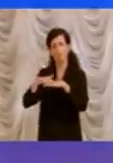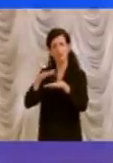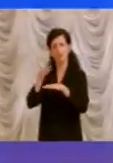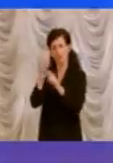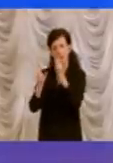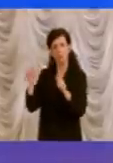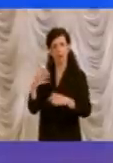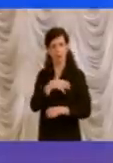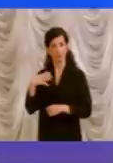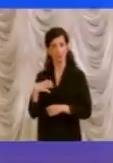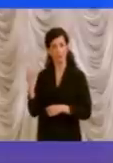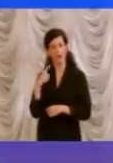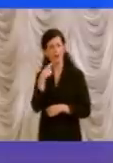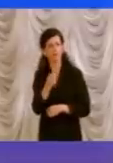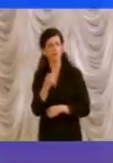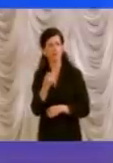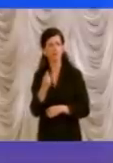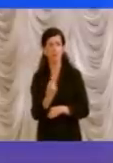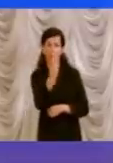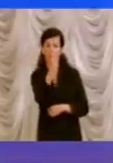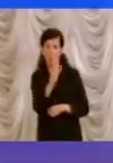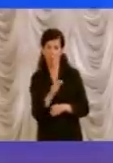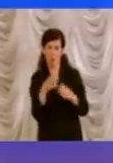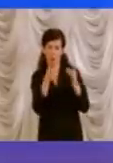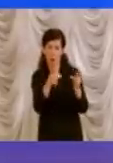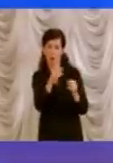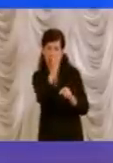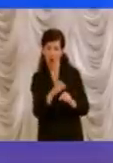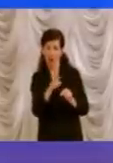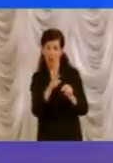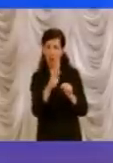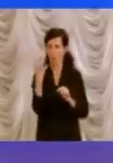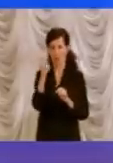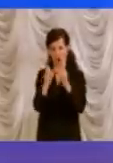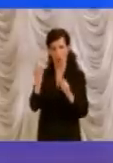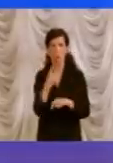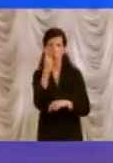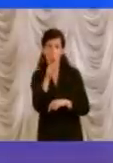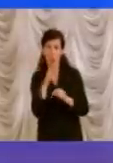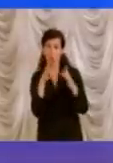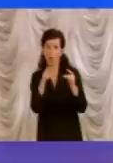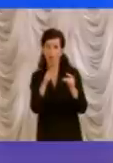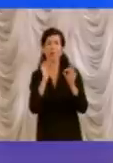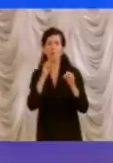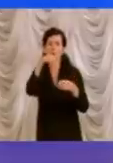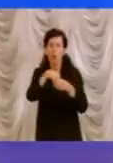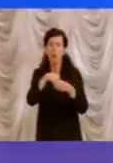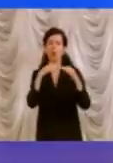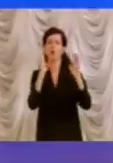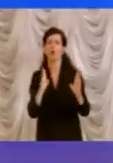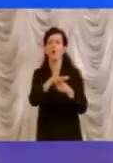che almeno un contagiato su quattro la causa di questo contagio nelle relazioni familiari